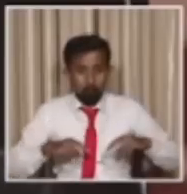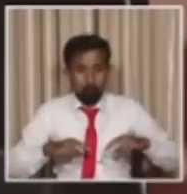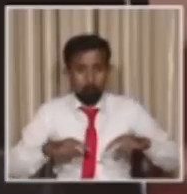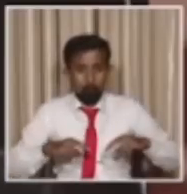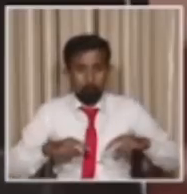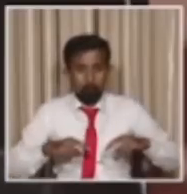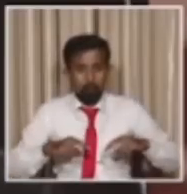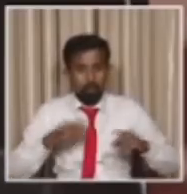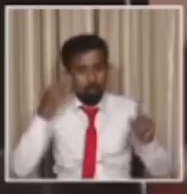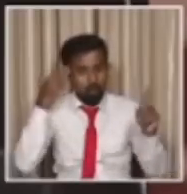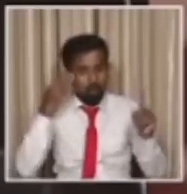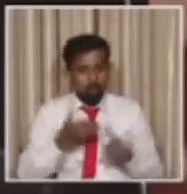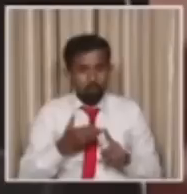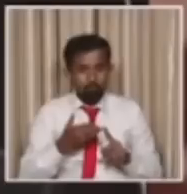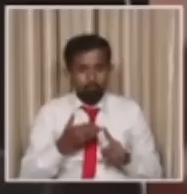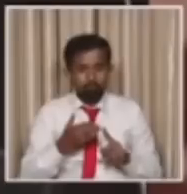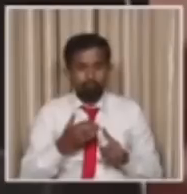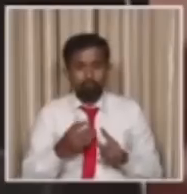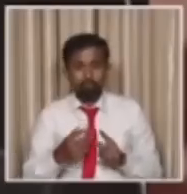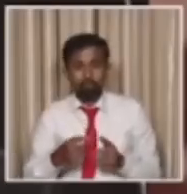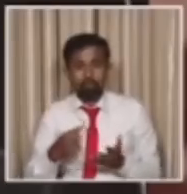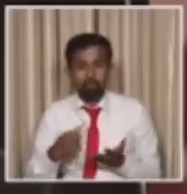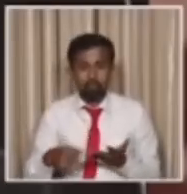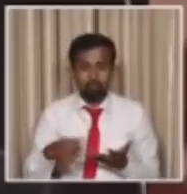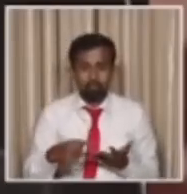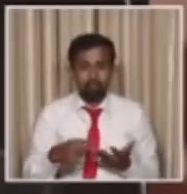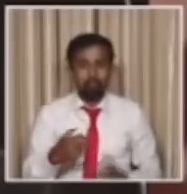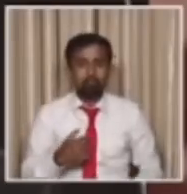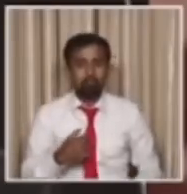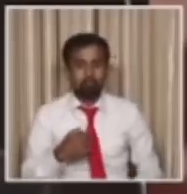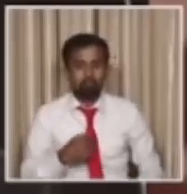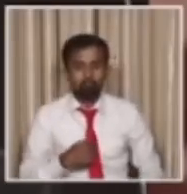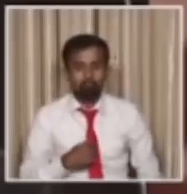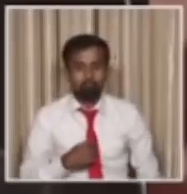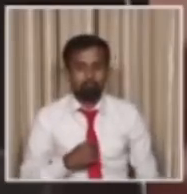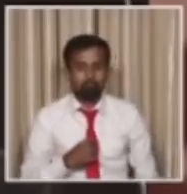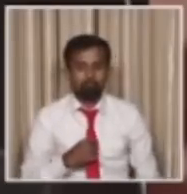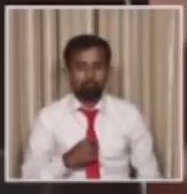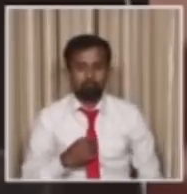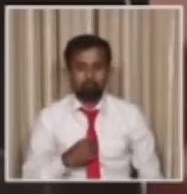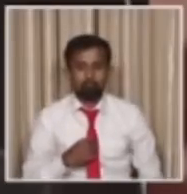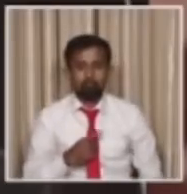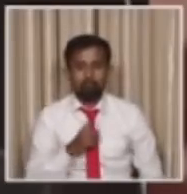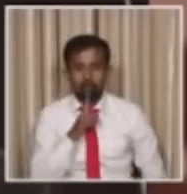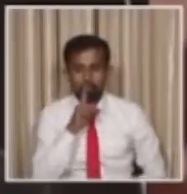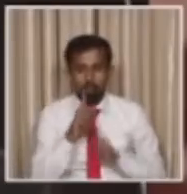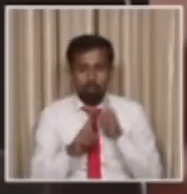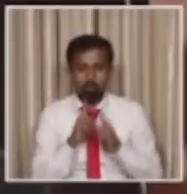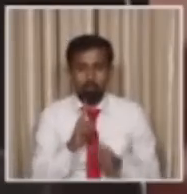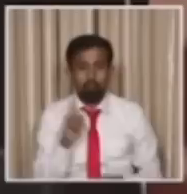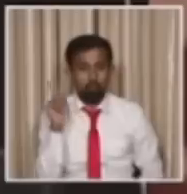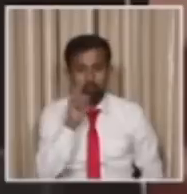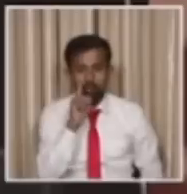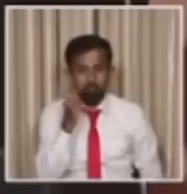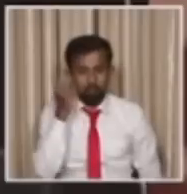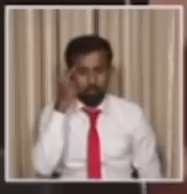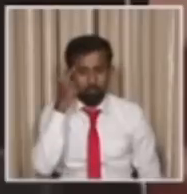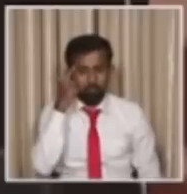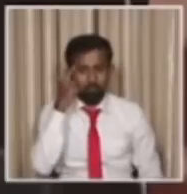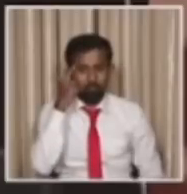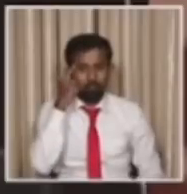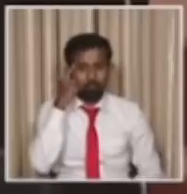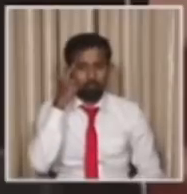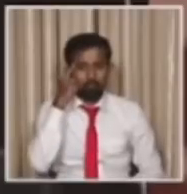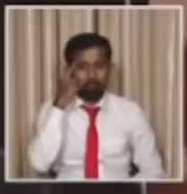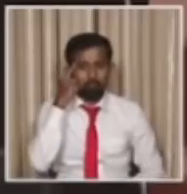විමර්ශනයට අදාළව තියෙන කරුණු ගැන තමයි මම කතා කරන්නේ. ඉතින් මම පළමුවෙන් මම හිතුවා